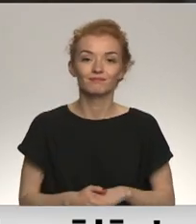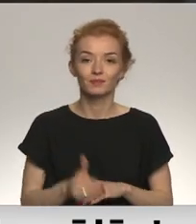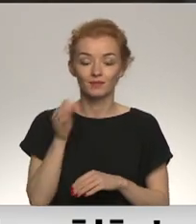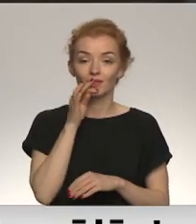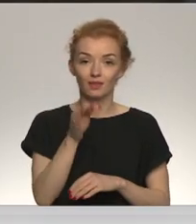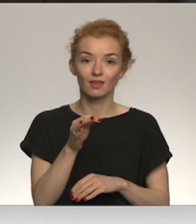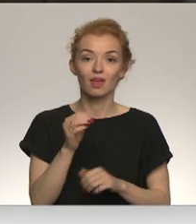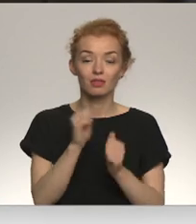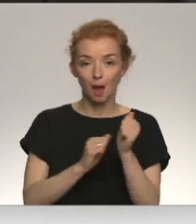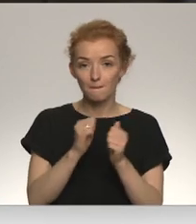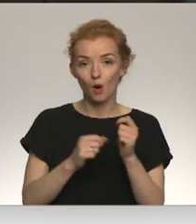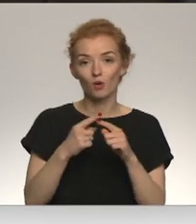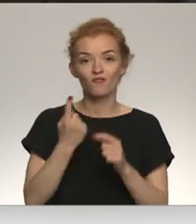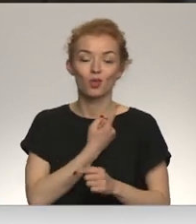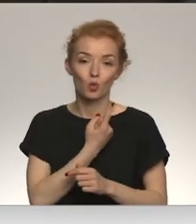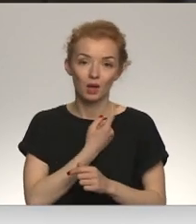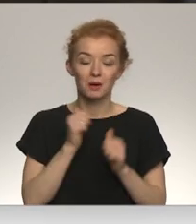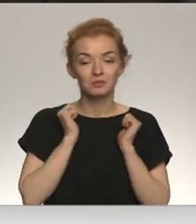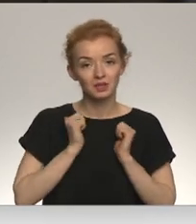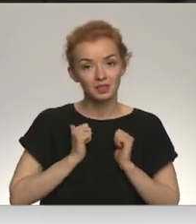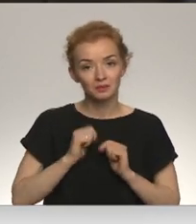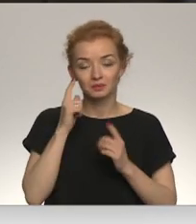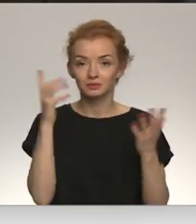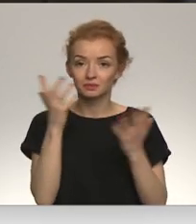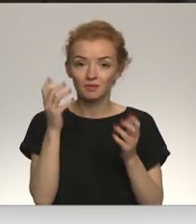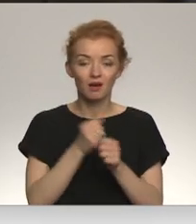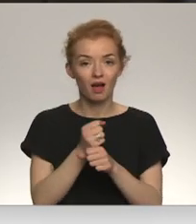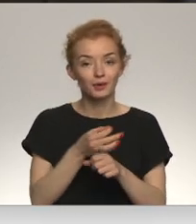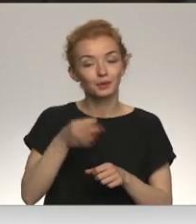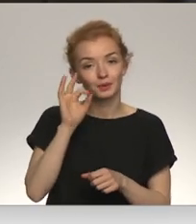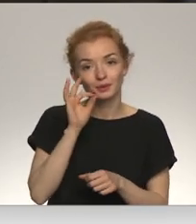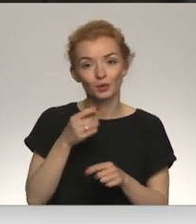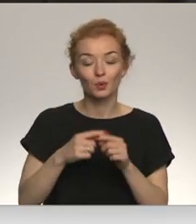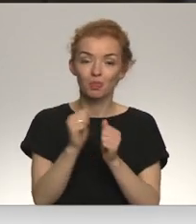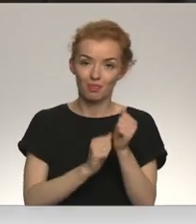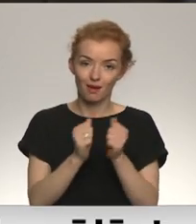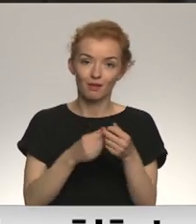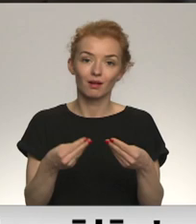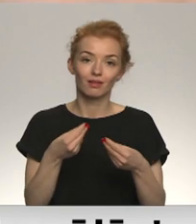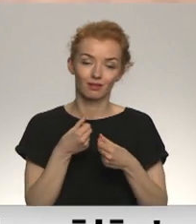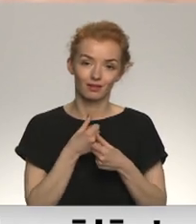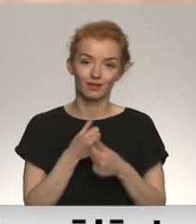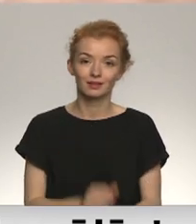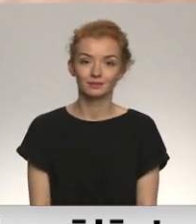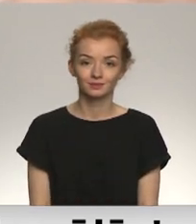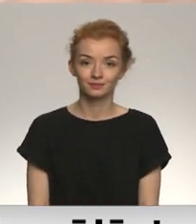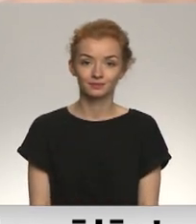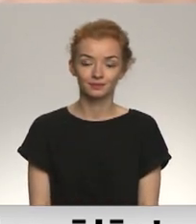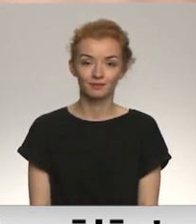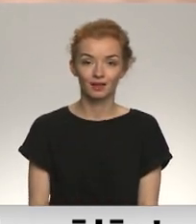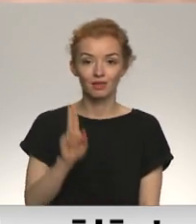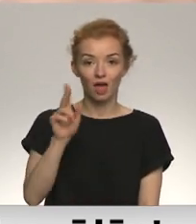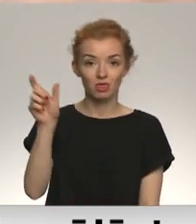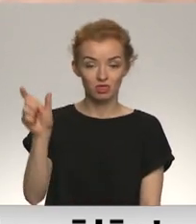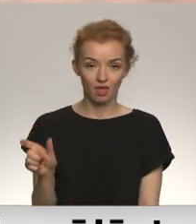Dabā un vientulībā. Es mīlu pabūt viena, padomāt, iedzert kafiju un daba dziedē. Natālijas